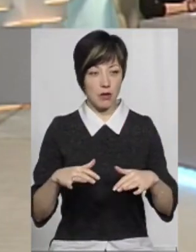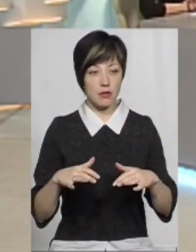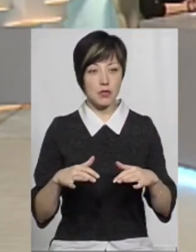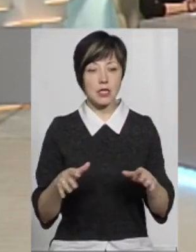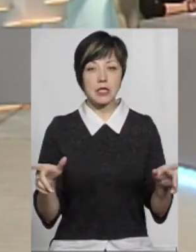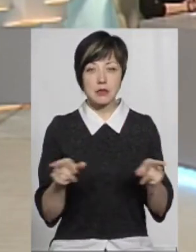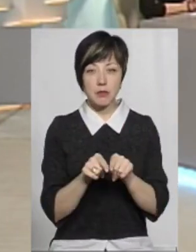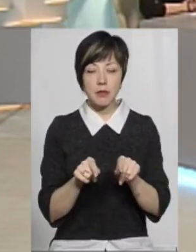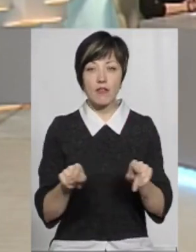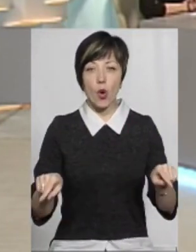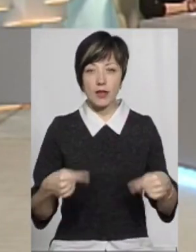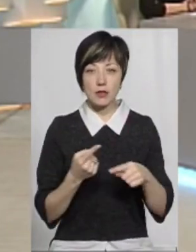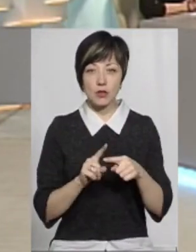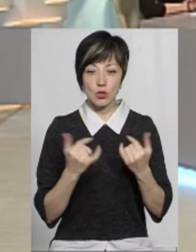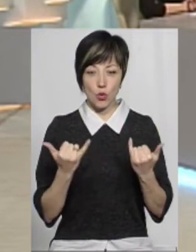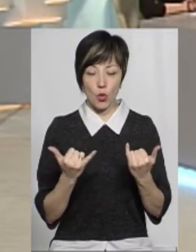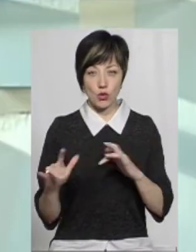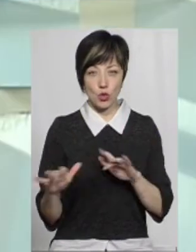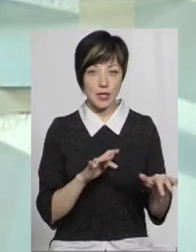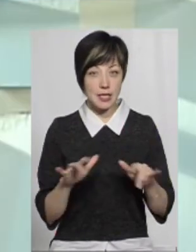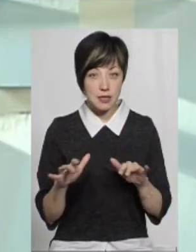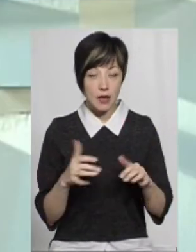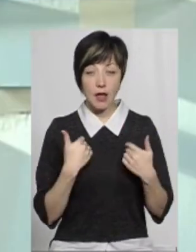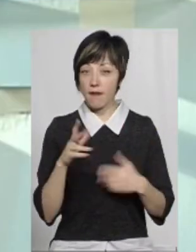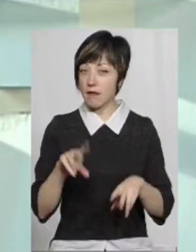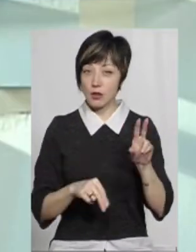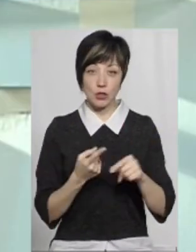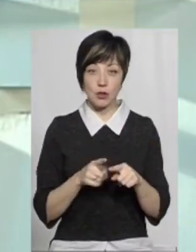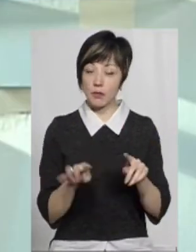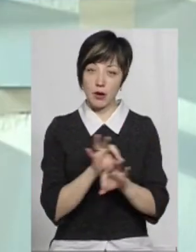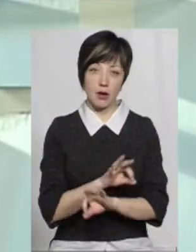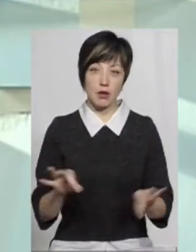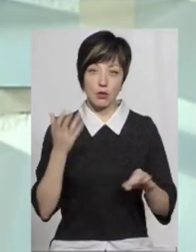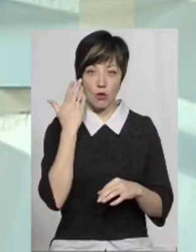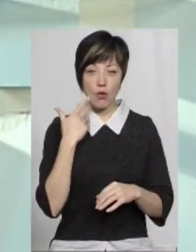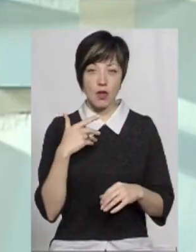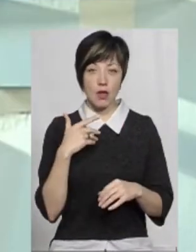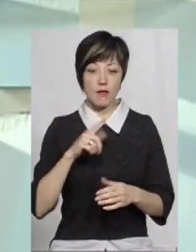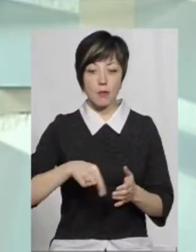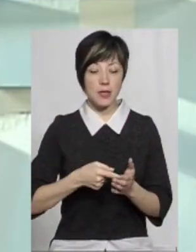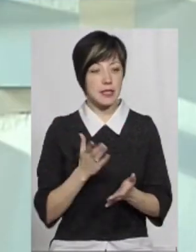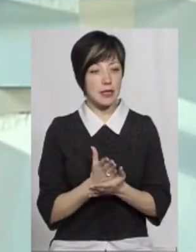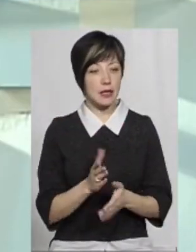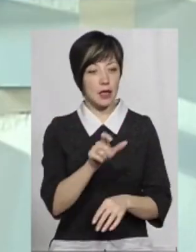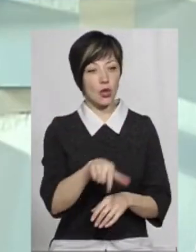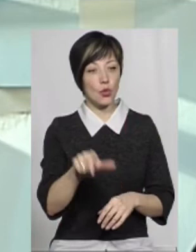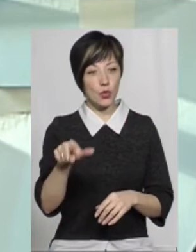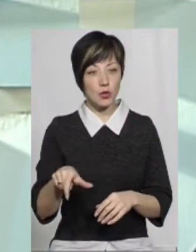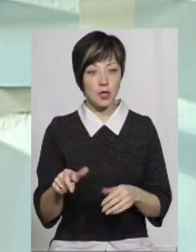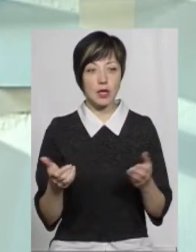одним з співорганізаторів оцього сьогоднішнього дійства. Я вважаю, що це прекрасно, коли в місті є такі люди, які